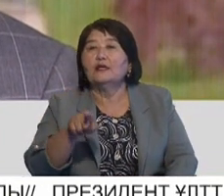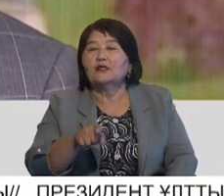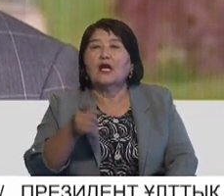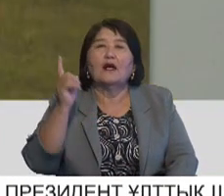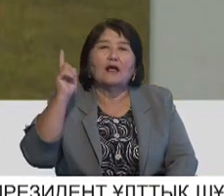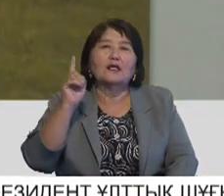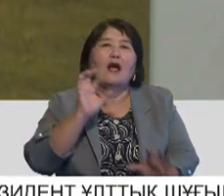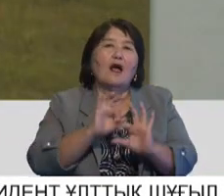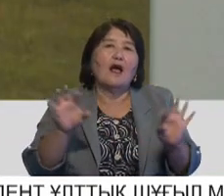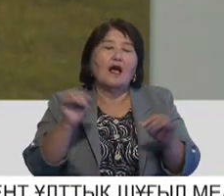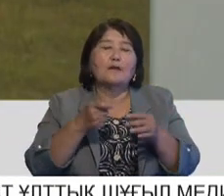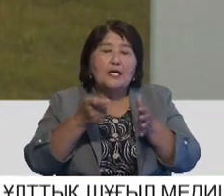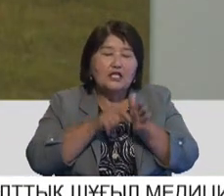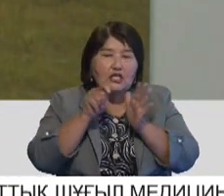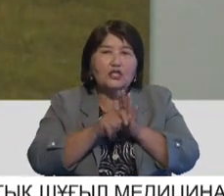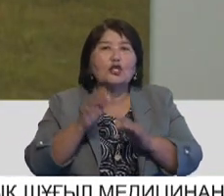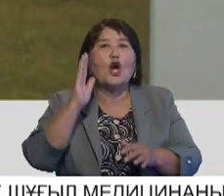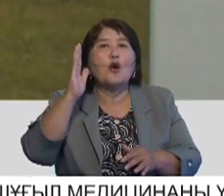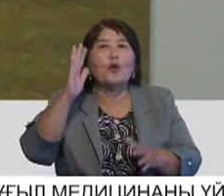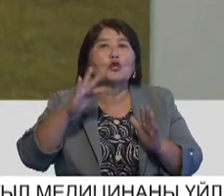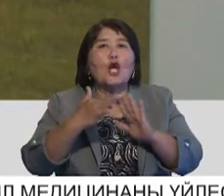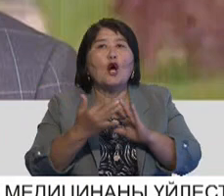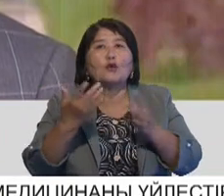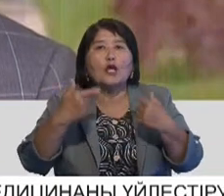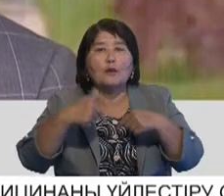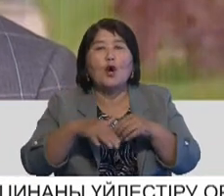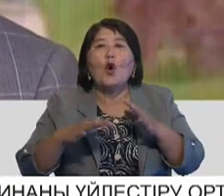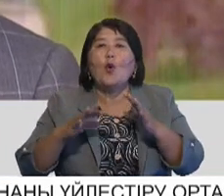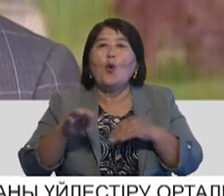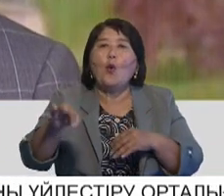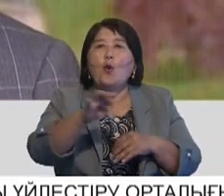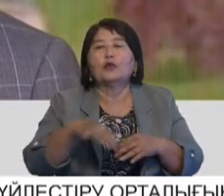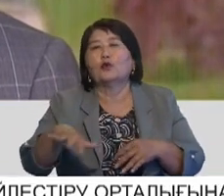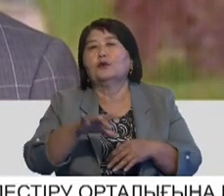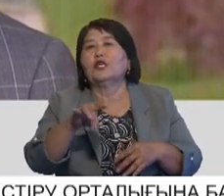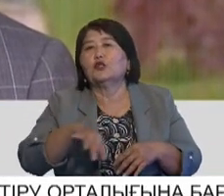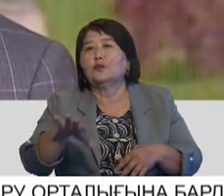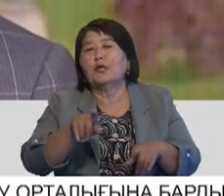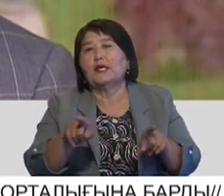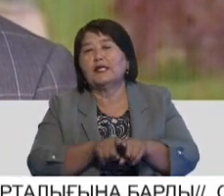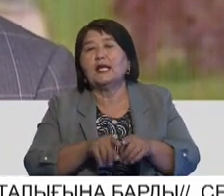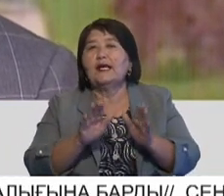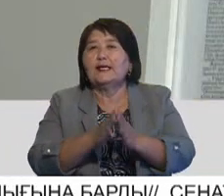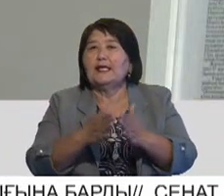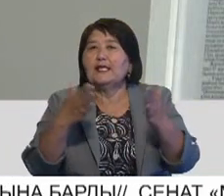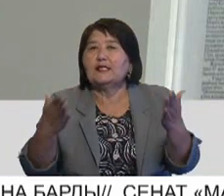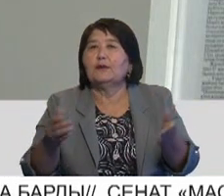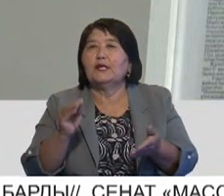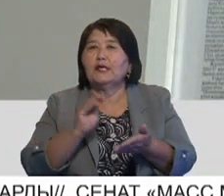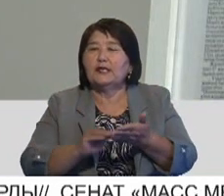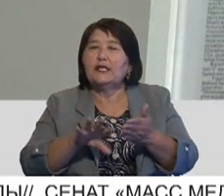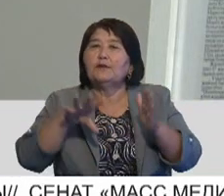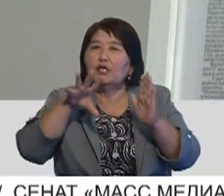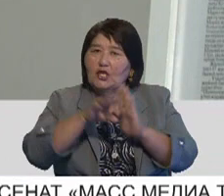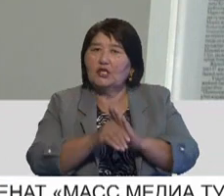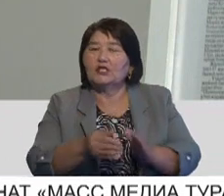әңгімелерді, естеліктерді зерттеп, болашақ жаңа аудан көлемінде, тіпті облыс көлемінде, республика көлемінде жаңа энциклопедиялық кітаптарға енгізсек